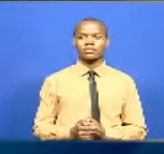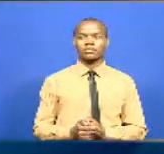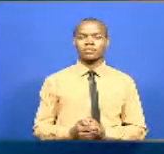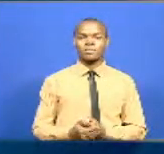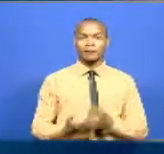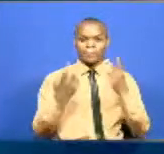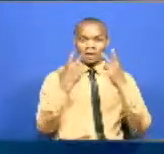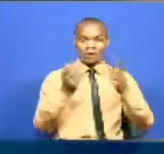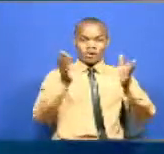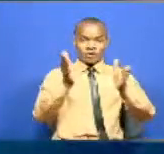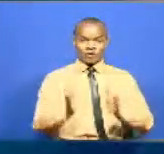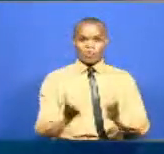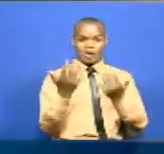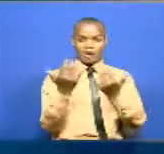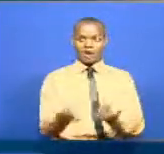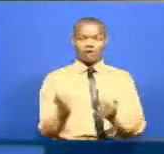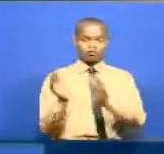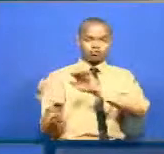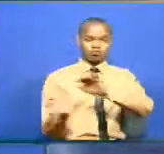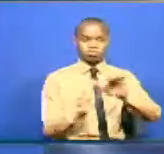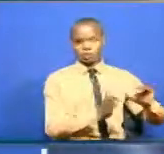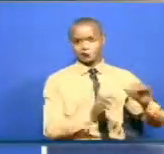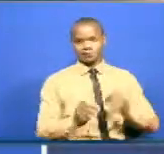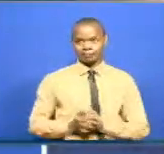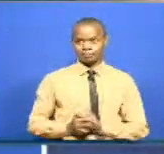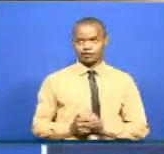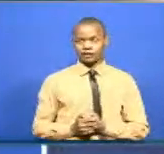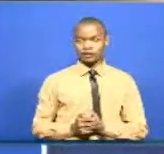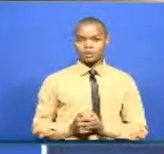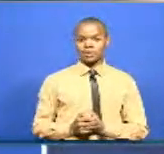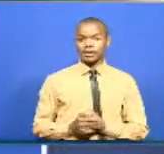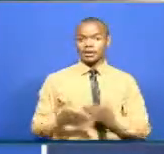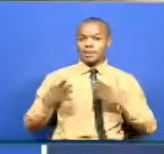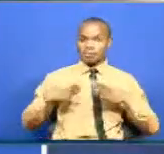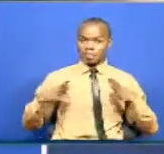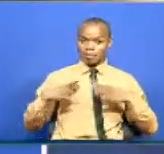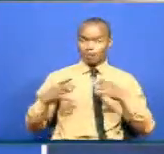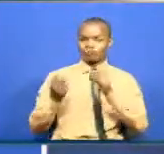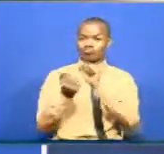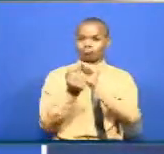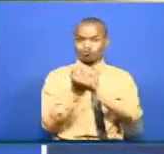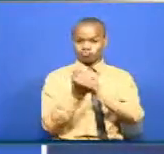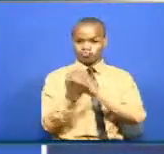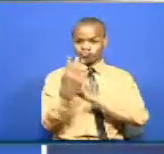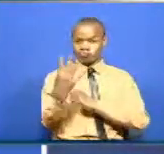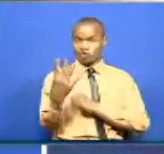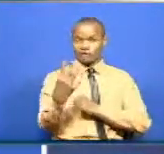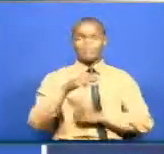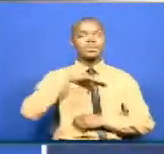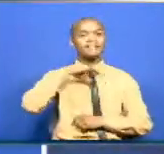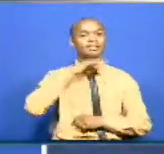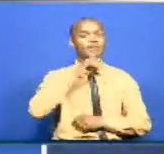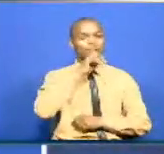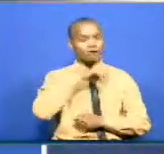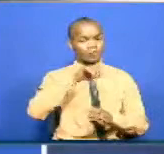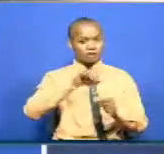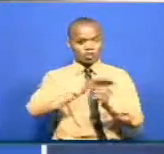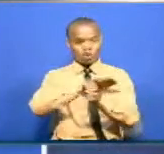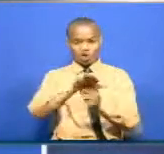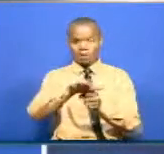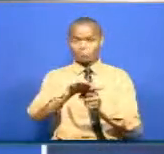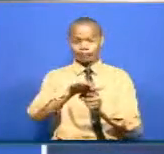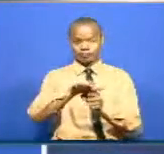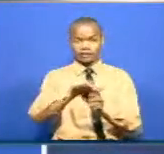Tazamaji, tukiangazia taarifa za COVID-19 humu nchini ni kwamba watu 14 zaidi wamefariki kutokana na ugonjwa